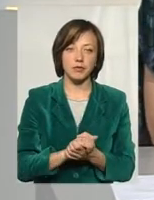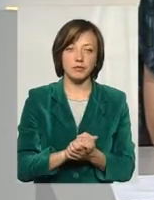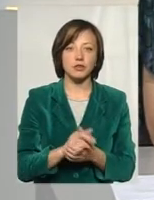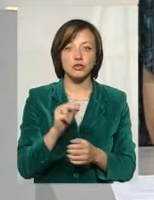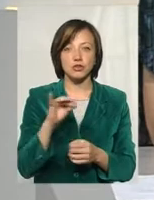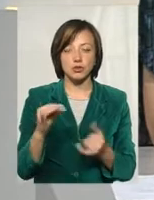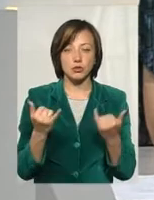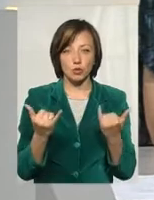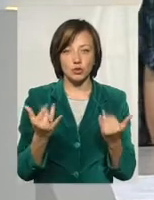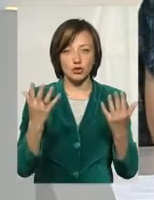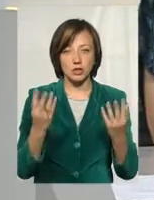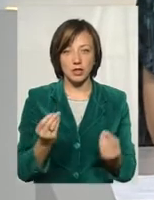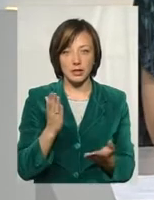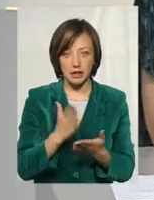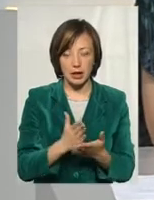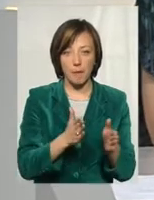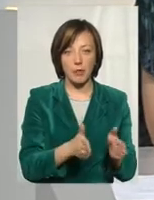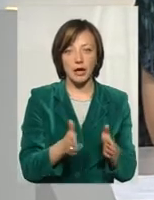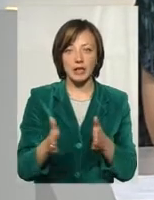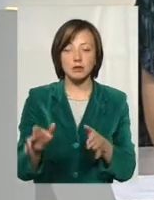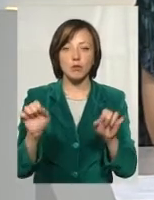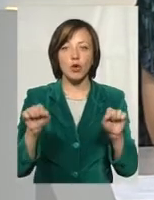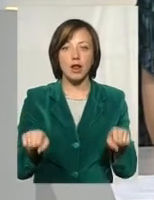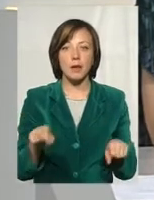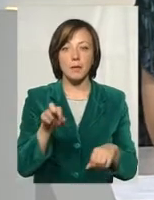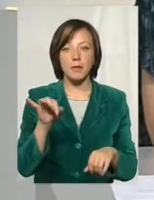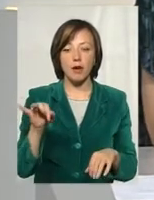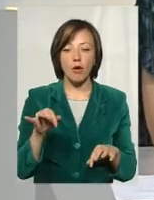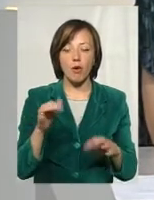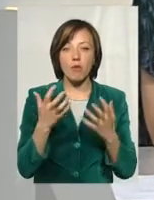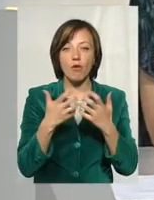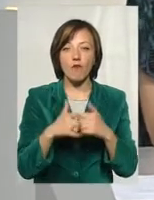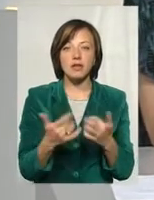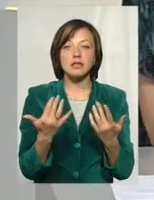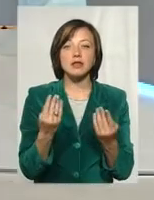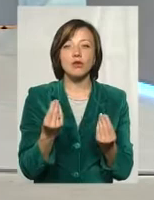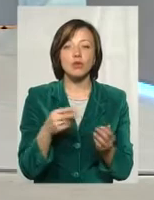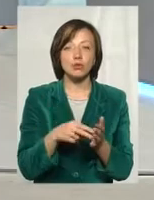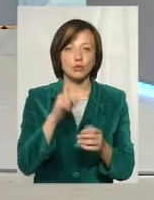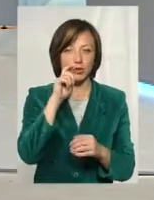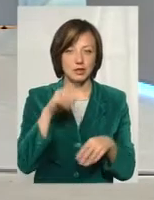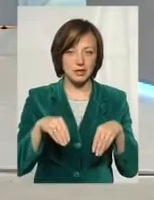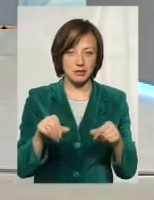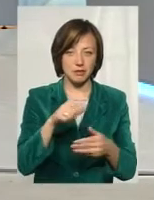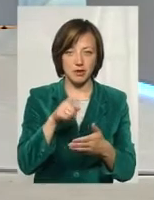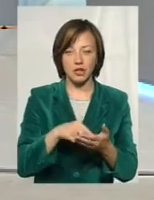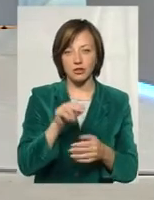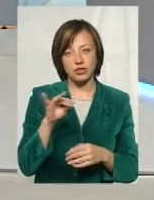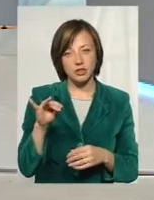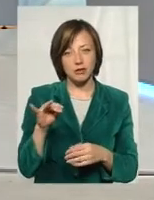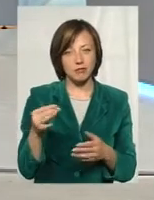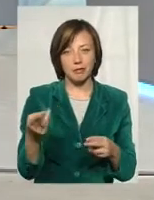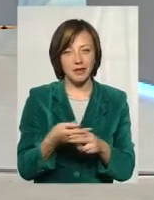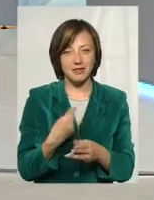на сьогоднішній день є механізми, які могли б обрахувати, скільки ж коштує українська земля? Чи вона все-таки